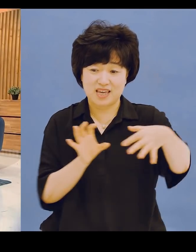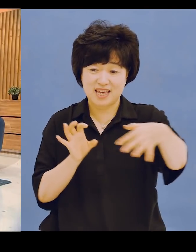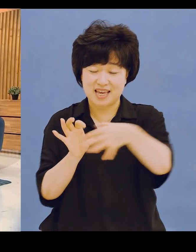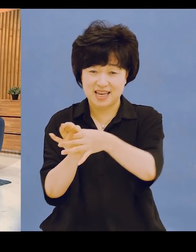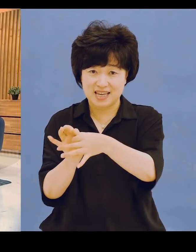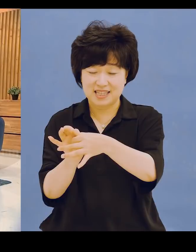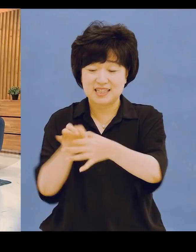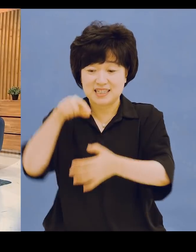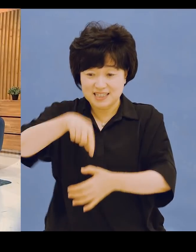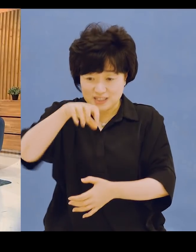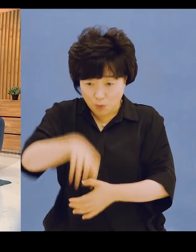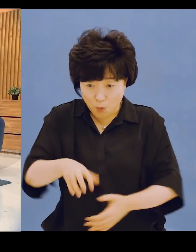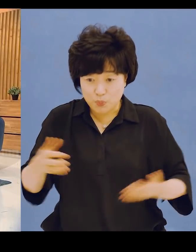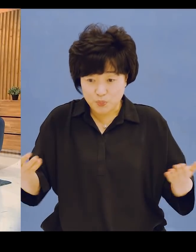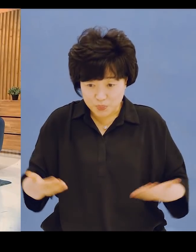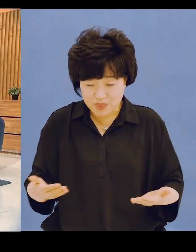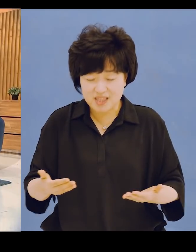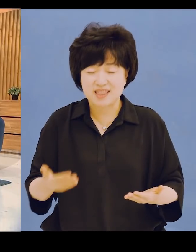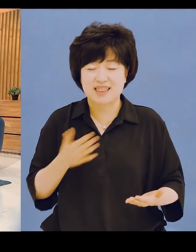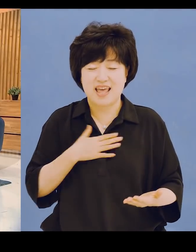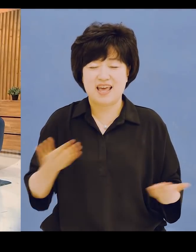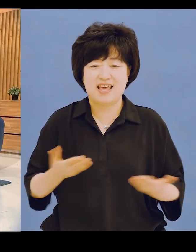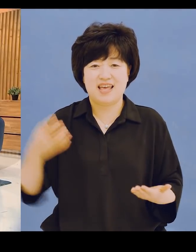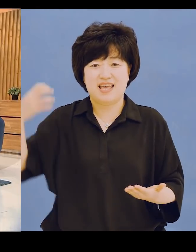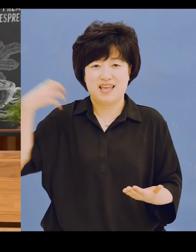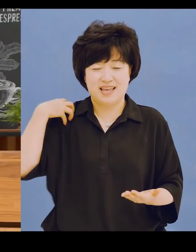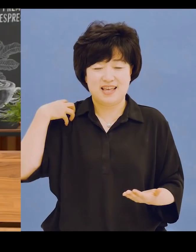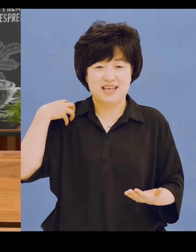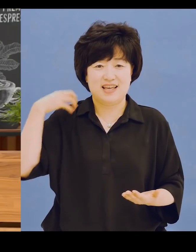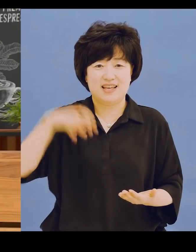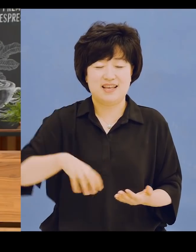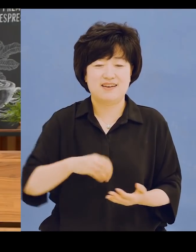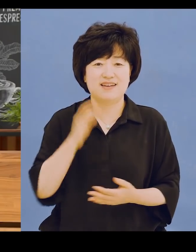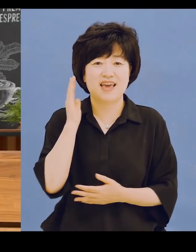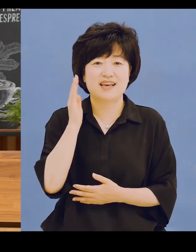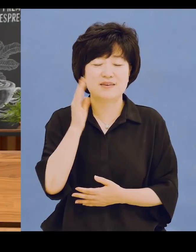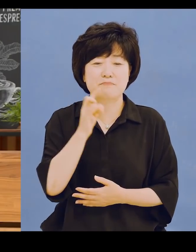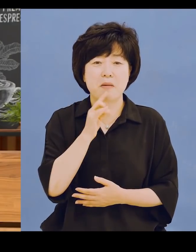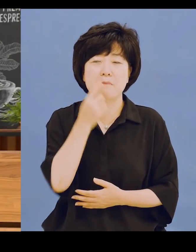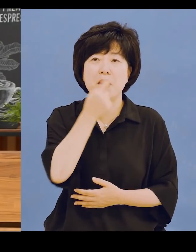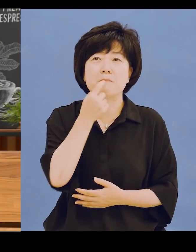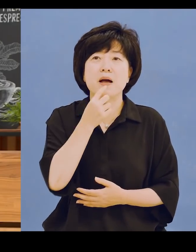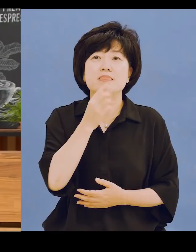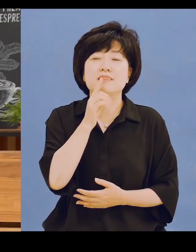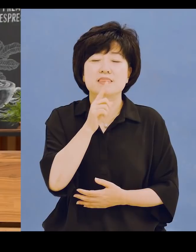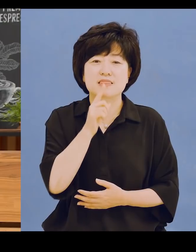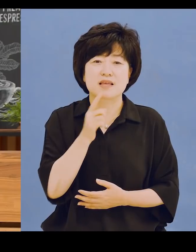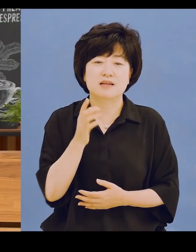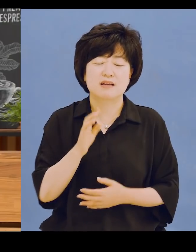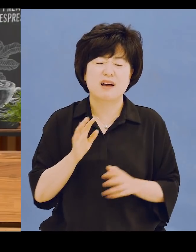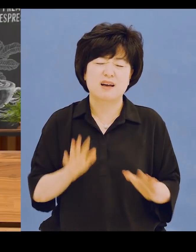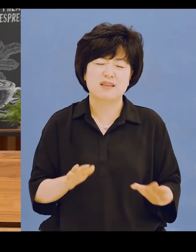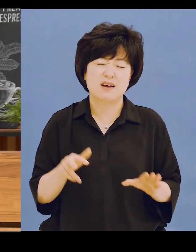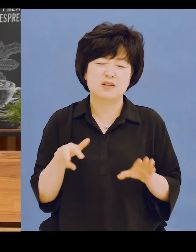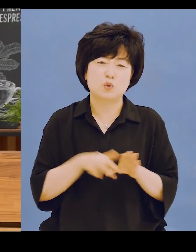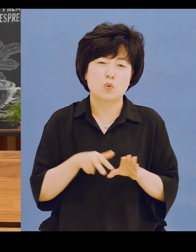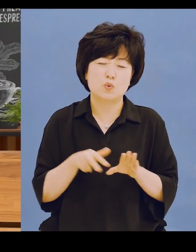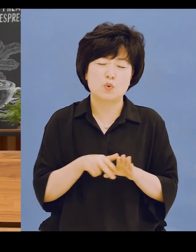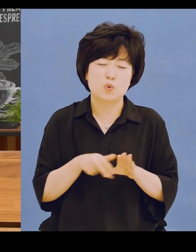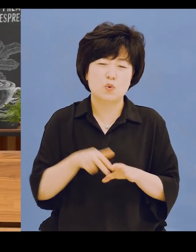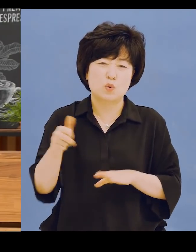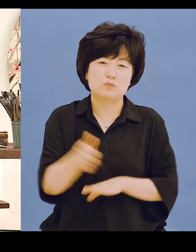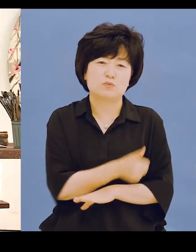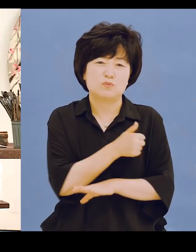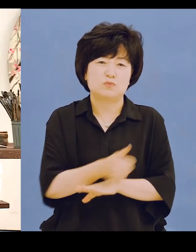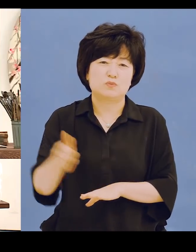우리의 사역지다라고 늘 얘기만 하고 살거든요. 근데 오늘 선교사님 얘기 들어보니까 정말 나는 종교 생활을 하고